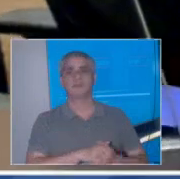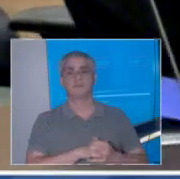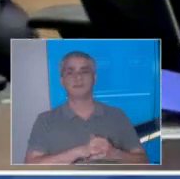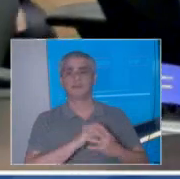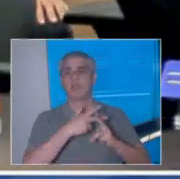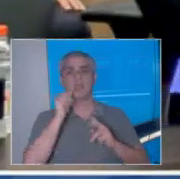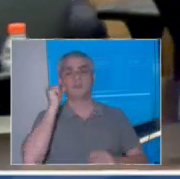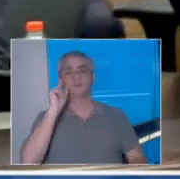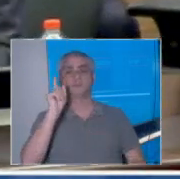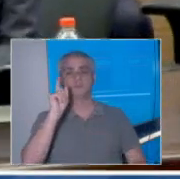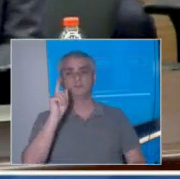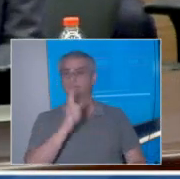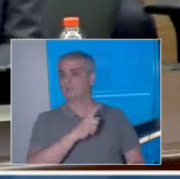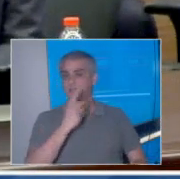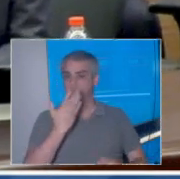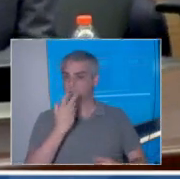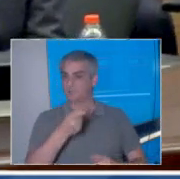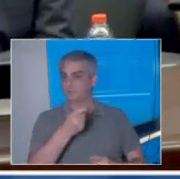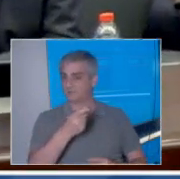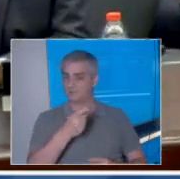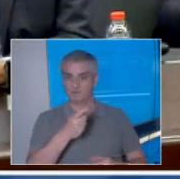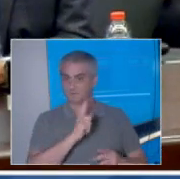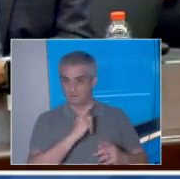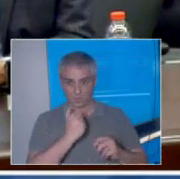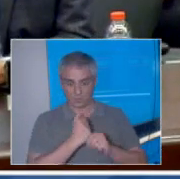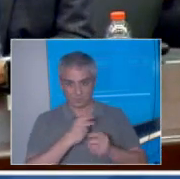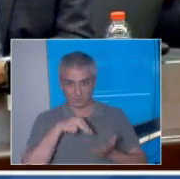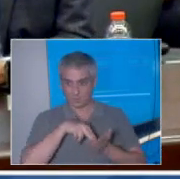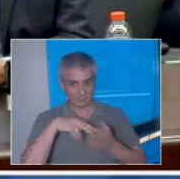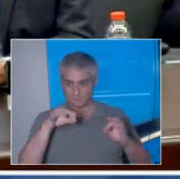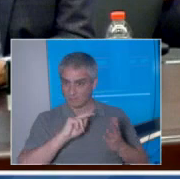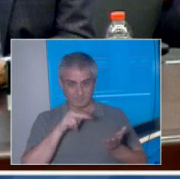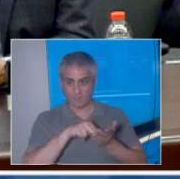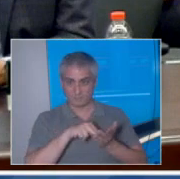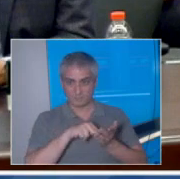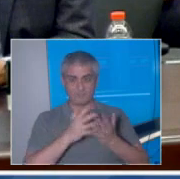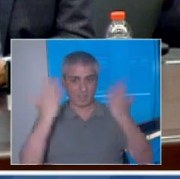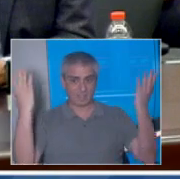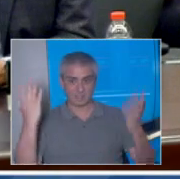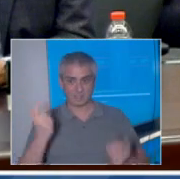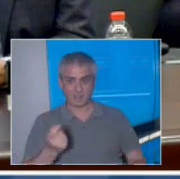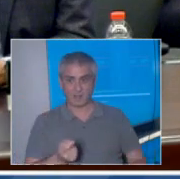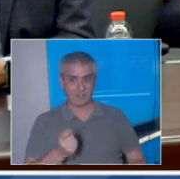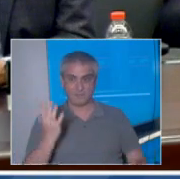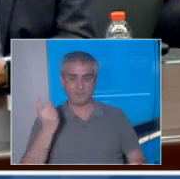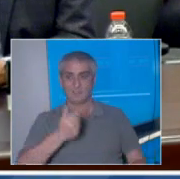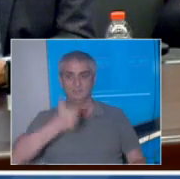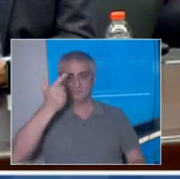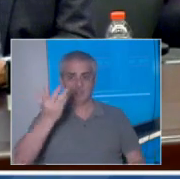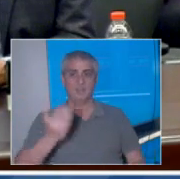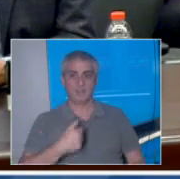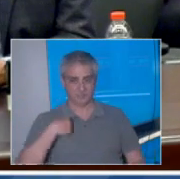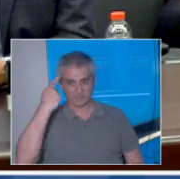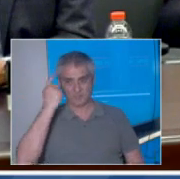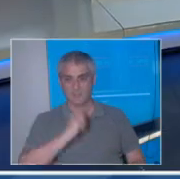רק אשכנזים, דב, ספרדים לא עומדים בקדיש. למה ספרדים לא עומדים בהתגדל? אני נגד. מה, מה יש לך, צריך לפחות עשה, את זה אני